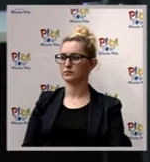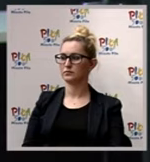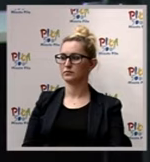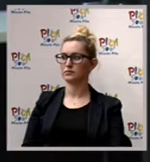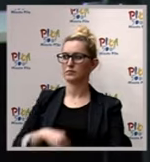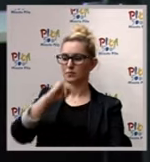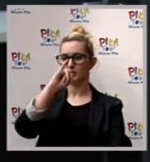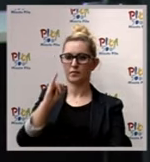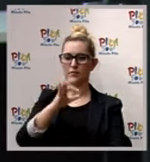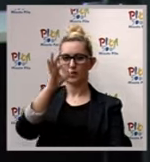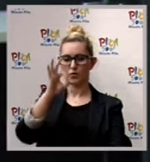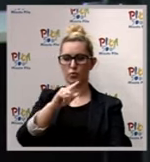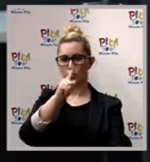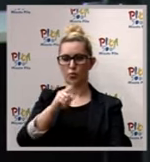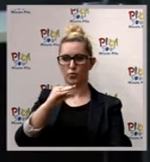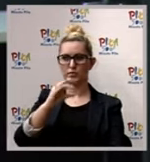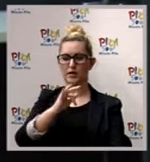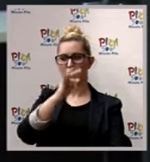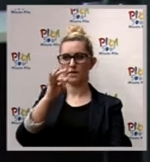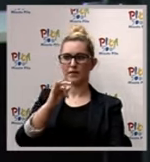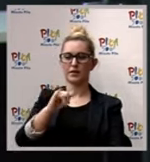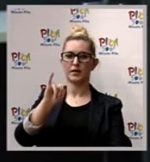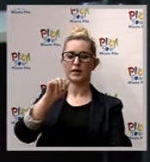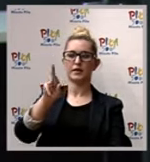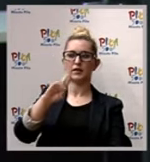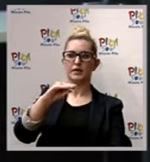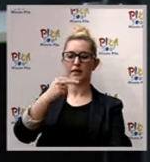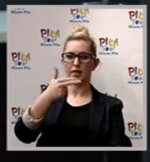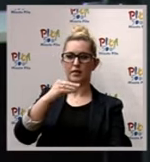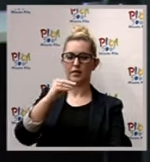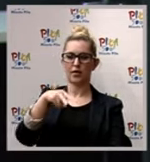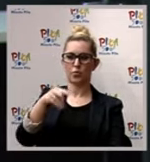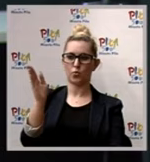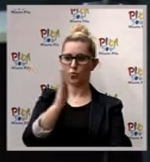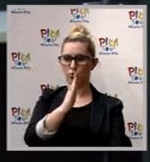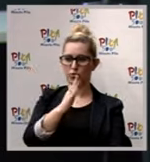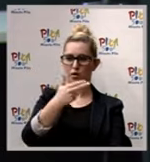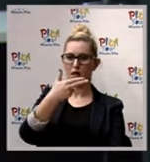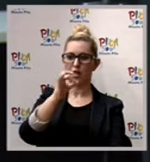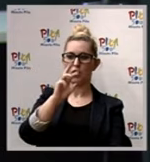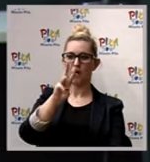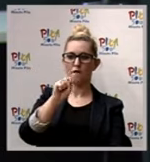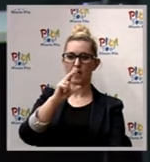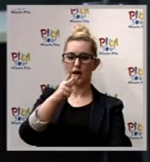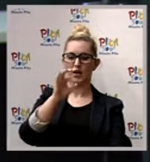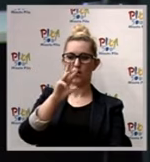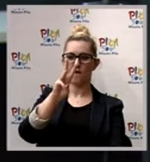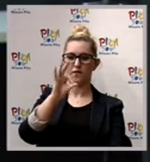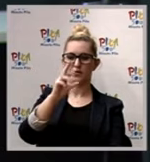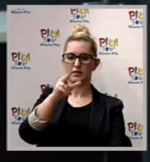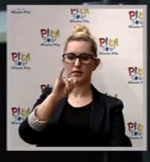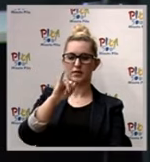Józef Ireneusz Nowakowski. Komisja skrutacyjna stwierdza, że kandydat Józef Ireneusz Nowakowski